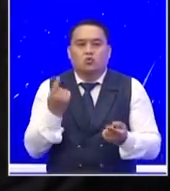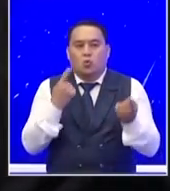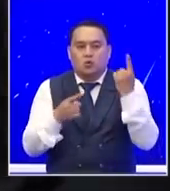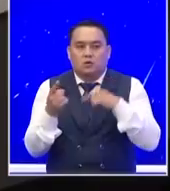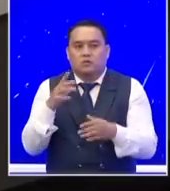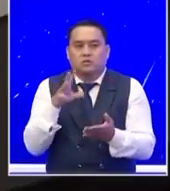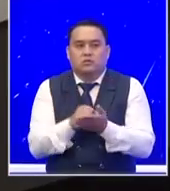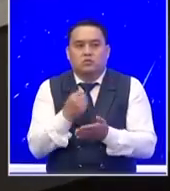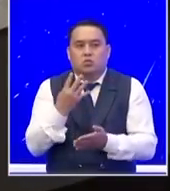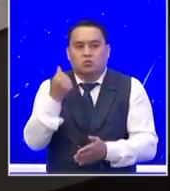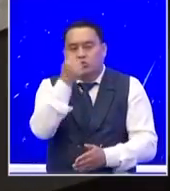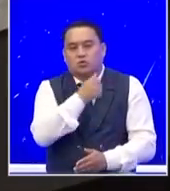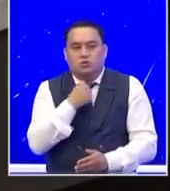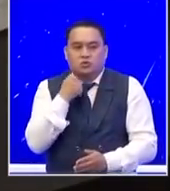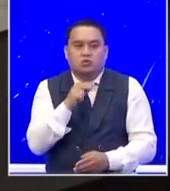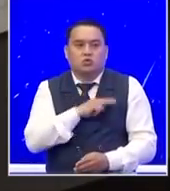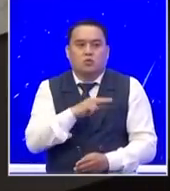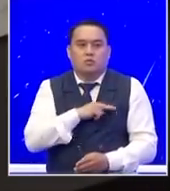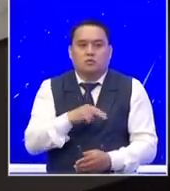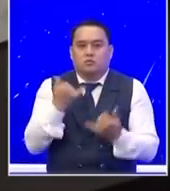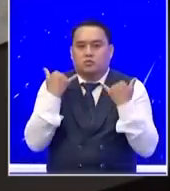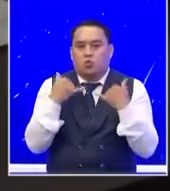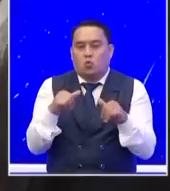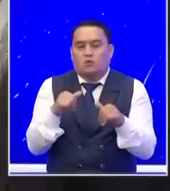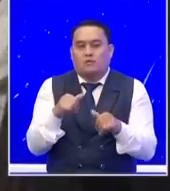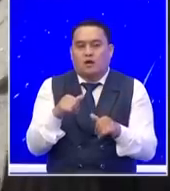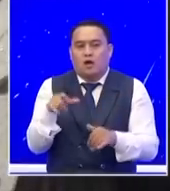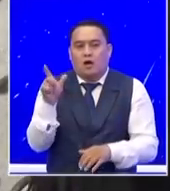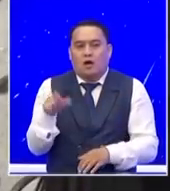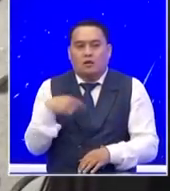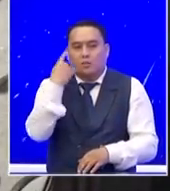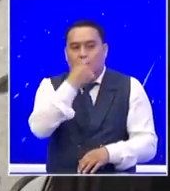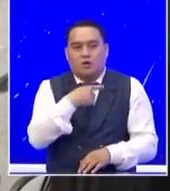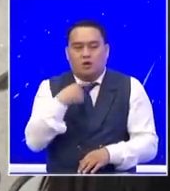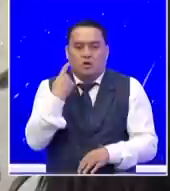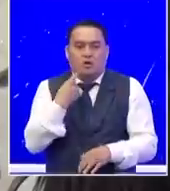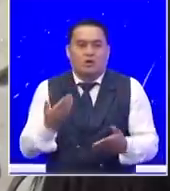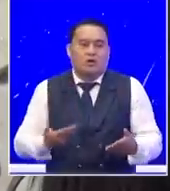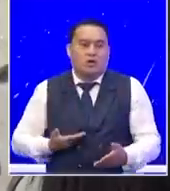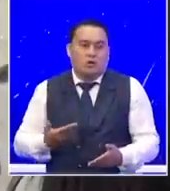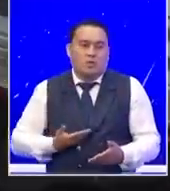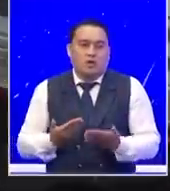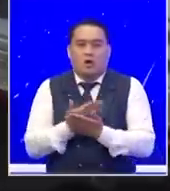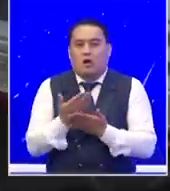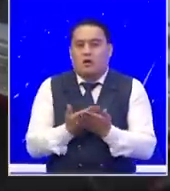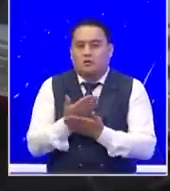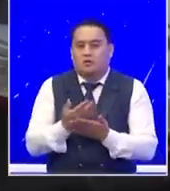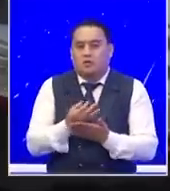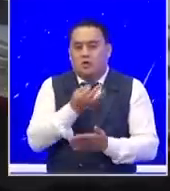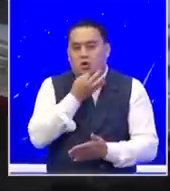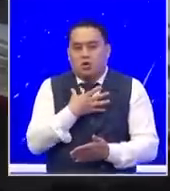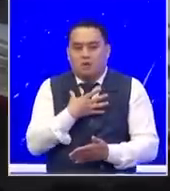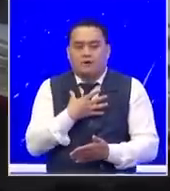айналысып жүргеніне 4 жыл асты. Жұмыстары көздің жауын алады, көбіне адам бейнесін салады, комикс кейіпкерлерін қағаз бетіне түсіргенді жақсы